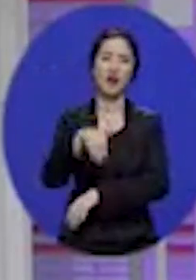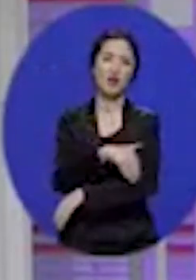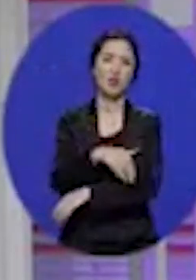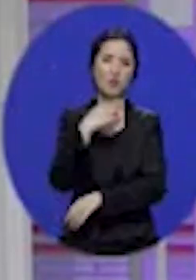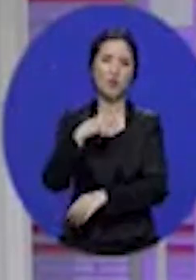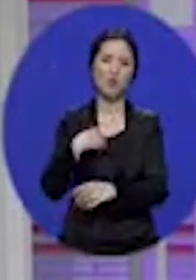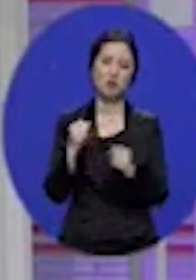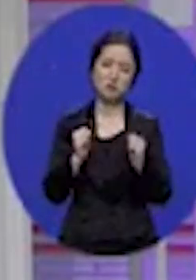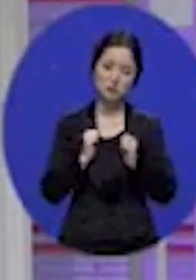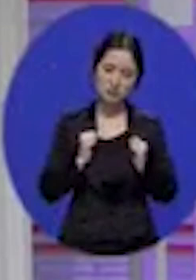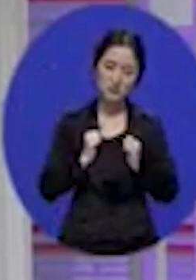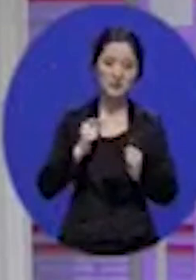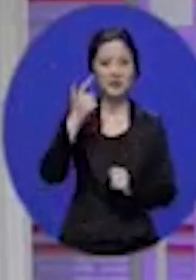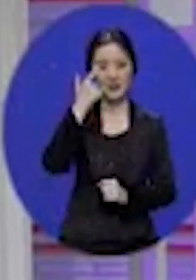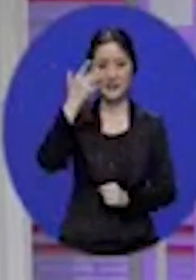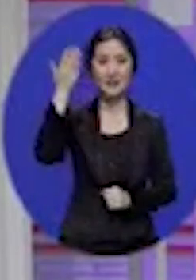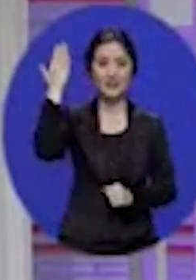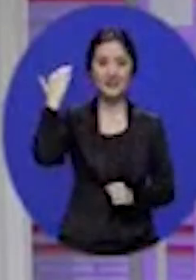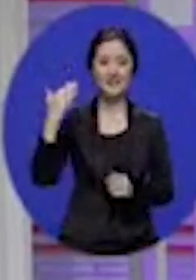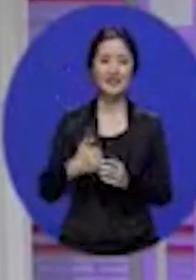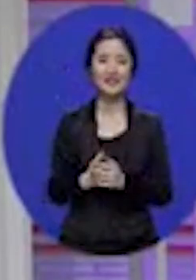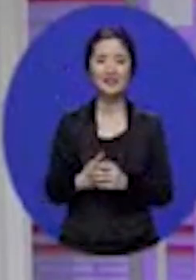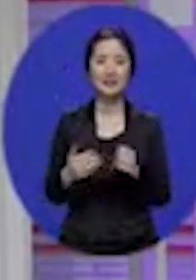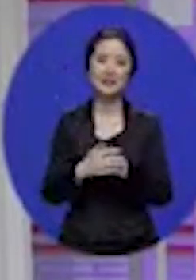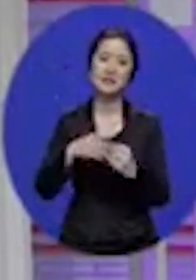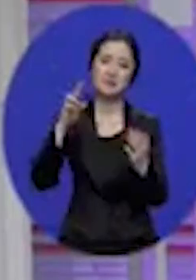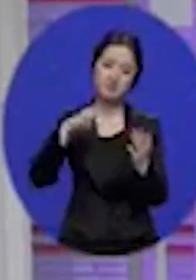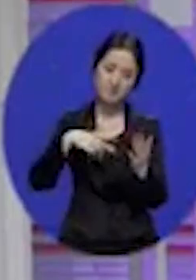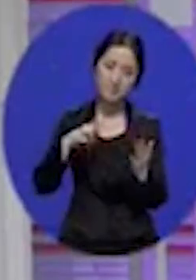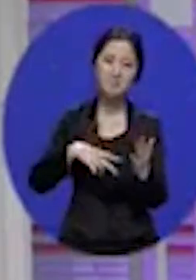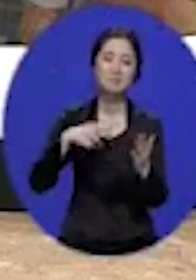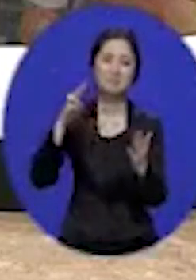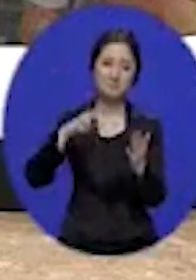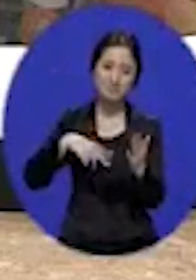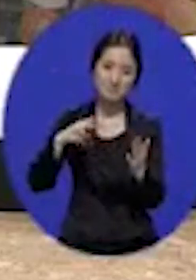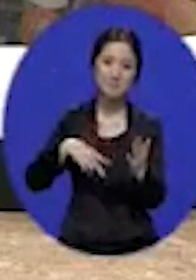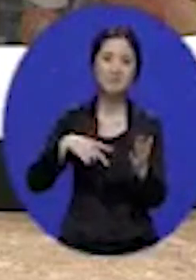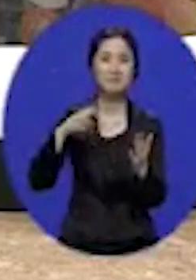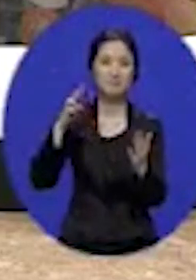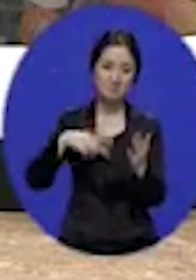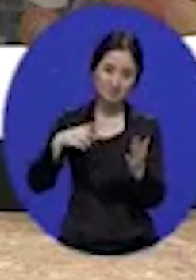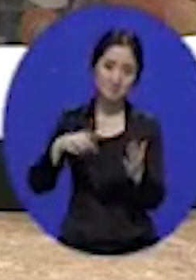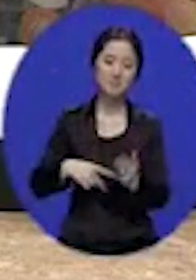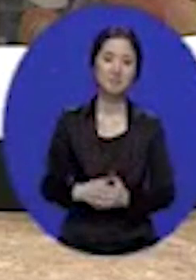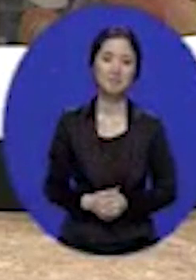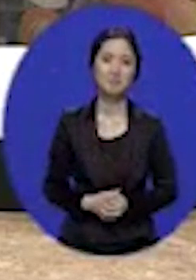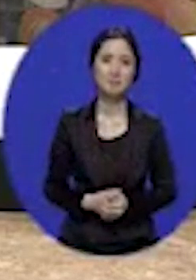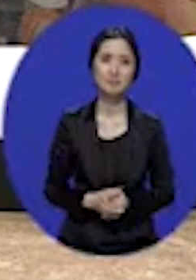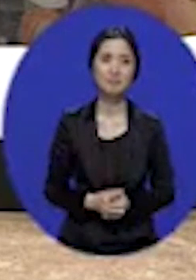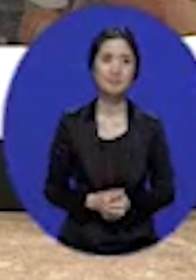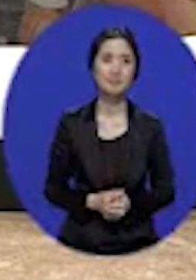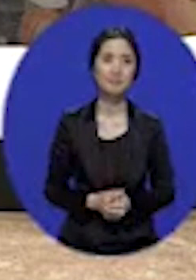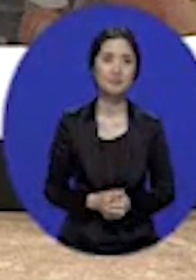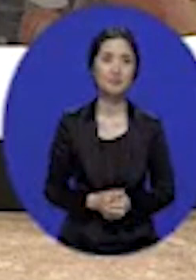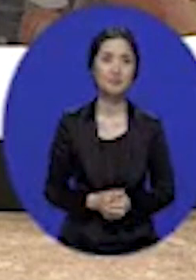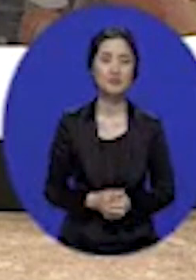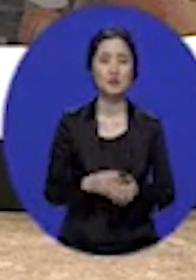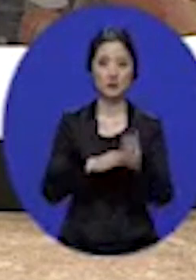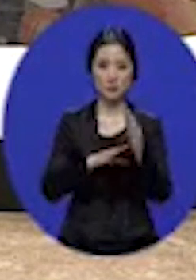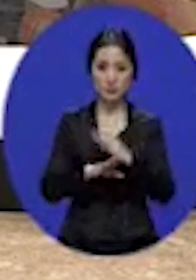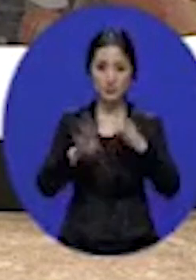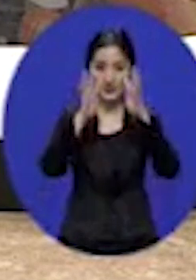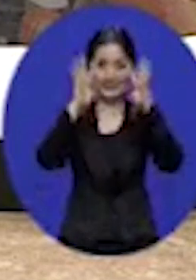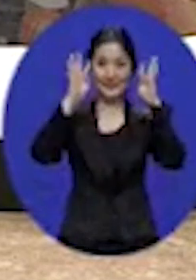공부할 수밖에 없었으니까 그렇게 읽기 연습을 한 거예요. 그리고 이제 대학 4학년이 되면서 아나운서 시험을 딱 보게